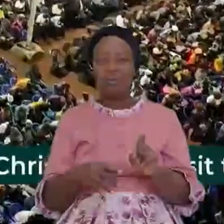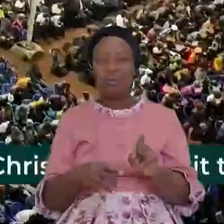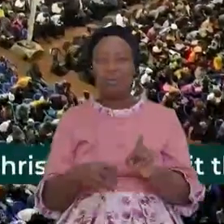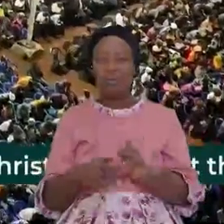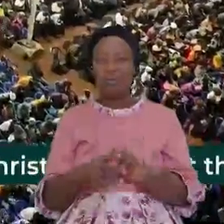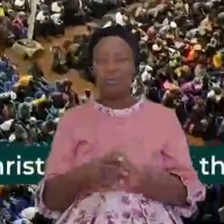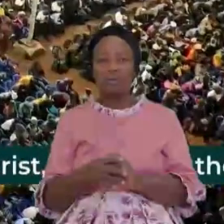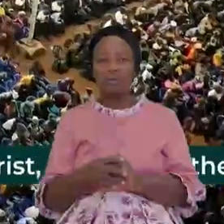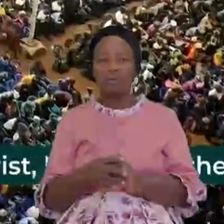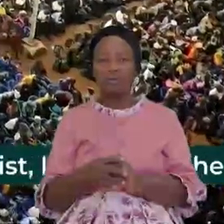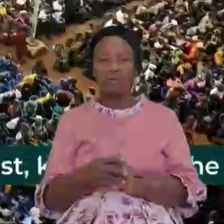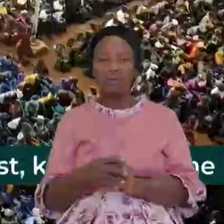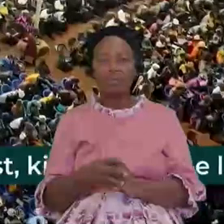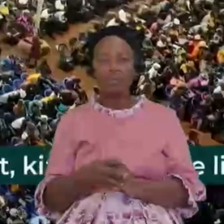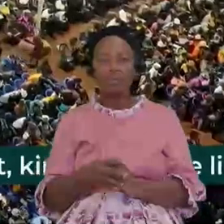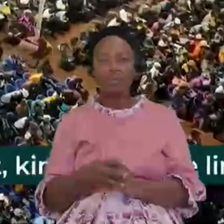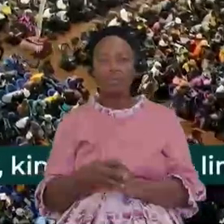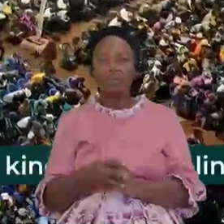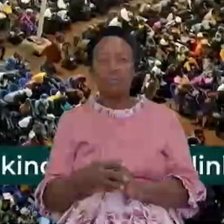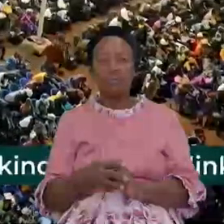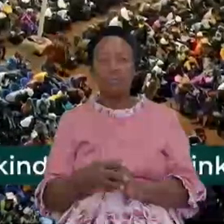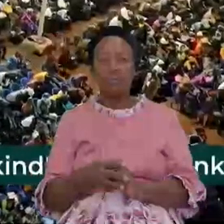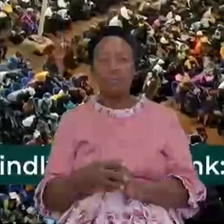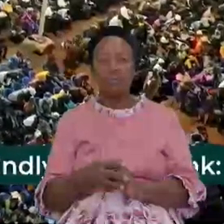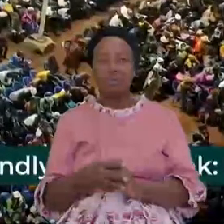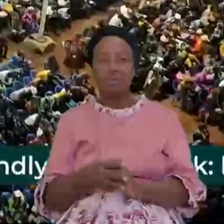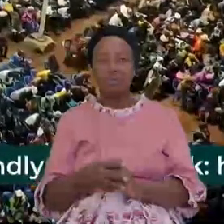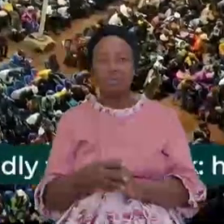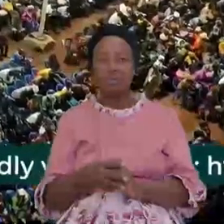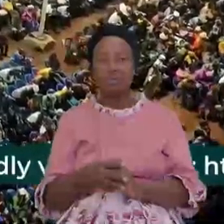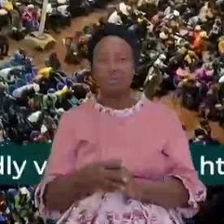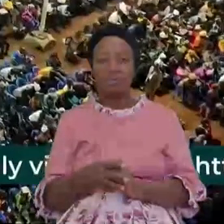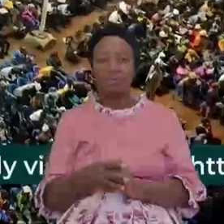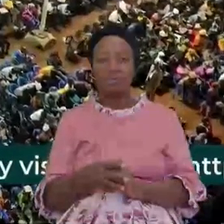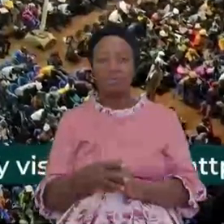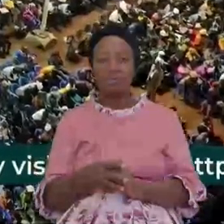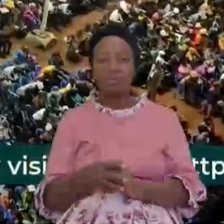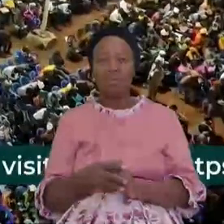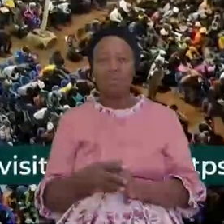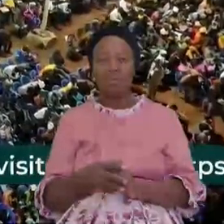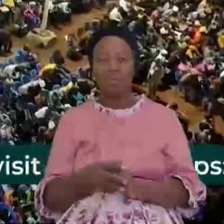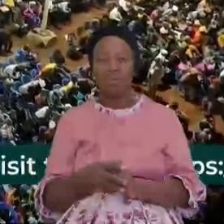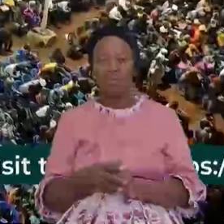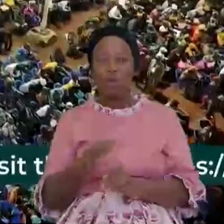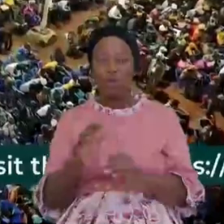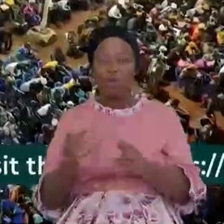Vous me faites signe, les superviseurs. Si vous avez fini, faites-moi